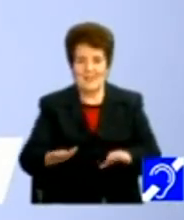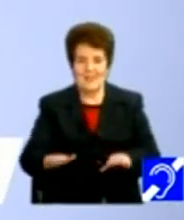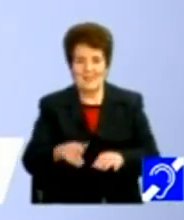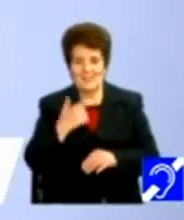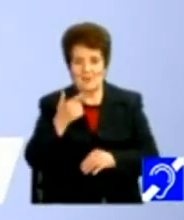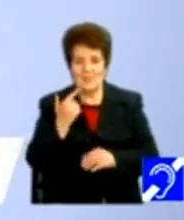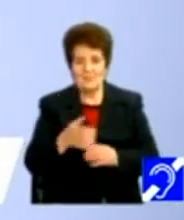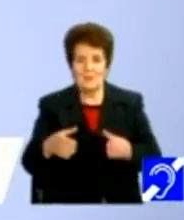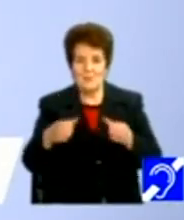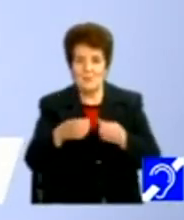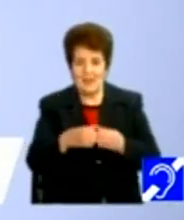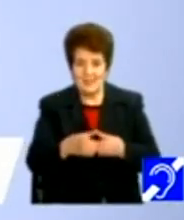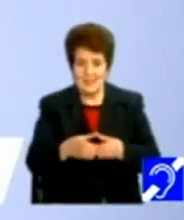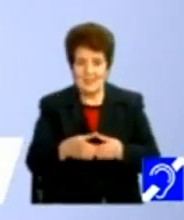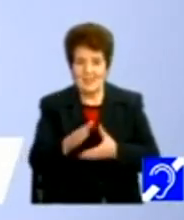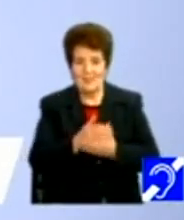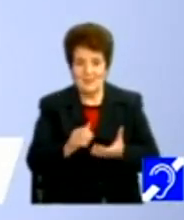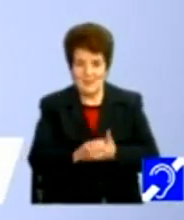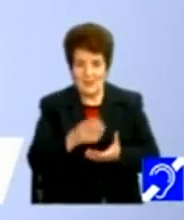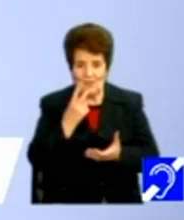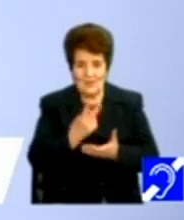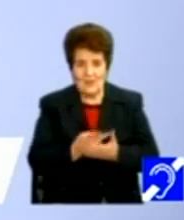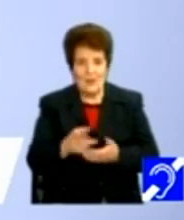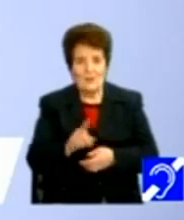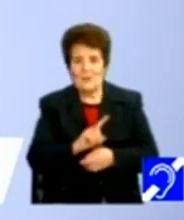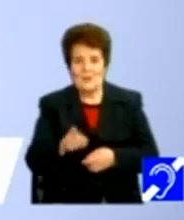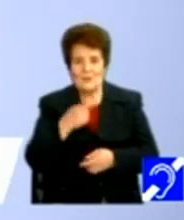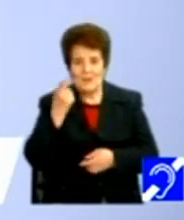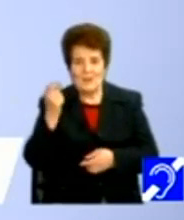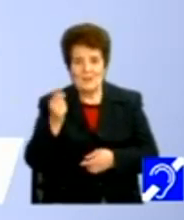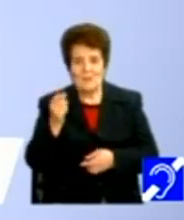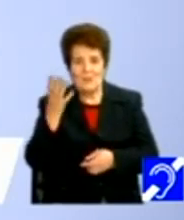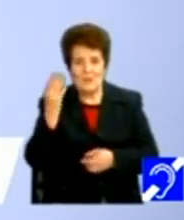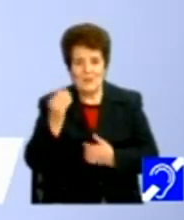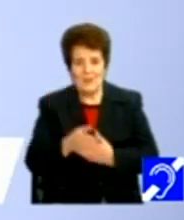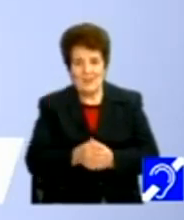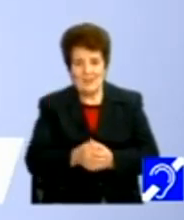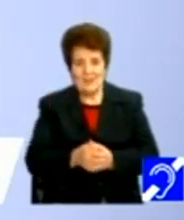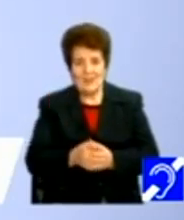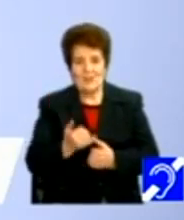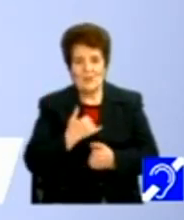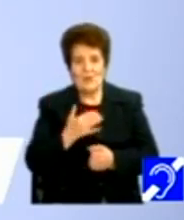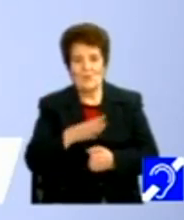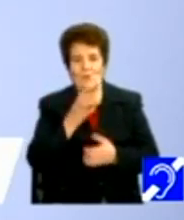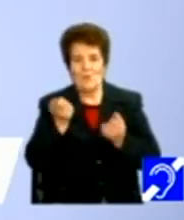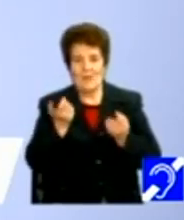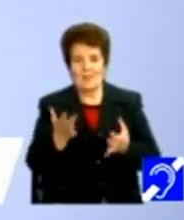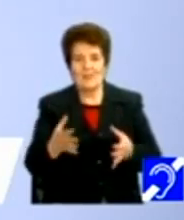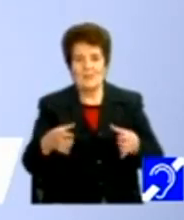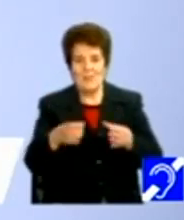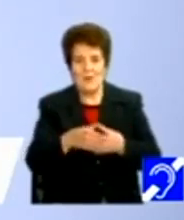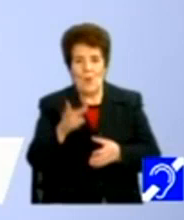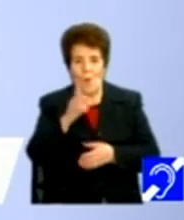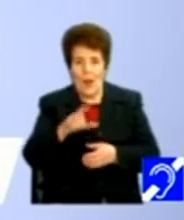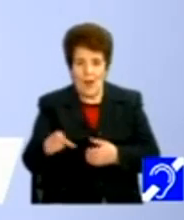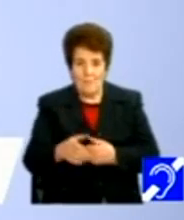o dată. Partidul Unității Naționale are o viziune mult mai extinsă asupra politicii moldovenești. Și noi vom atrage în partid